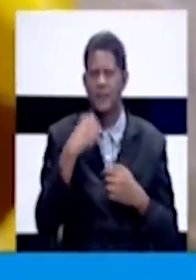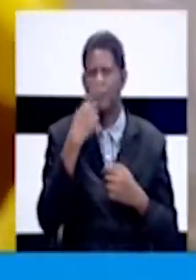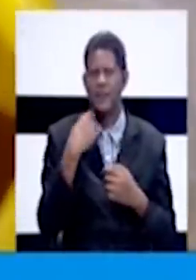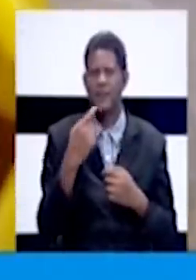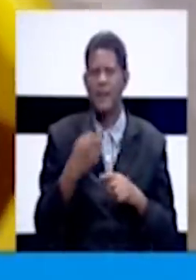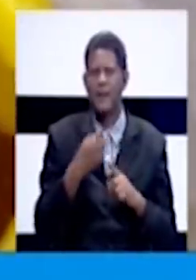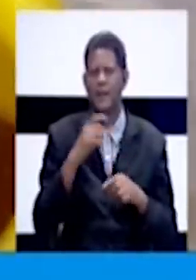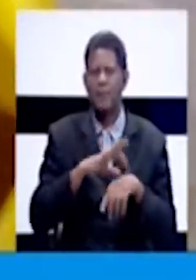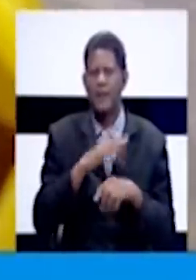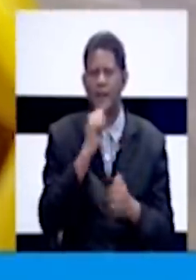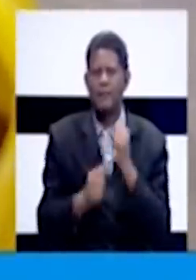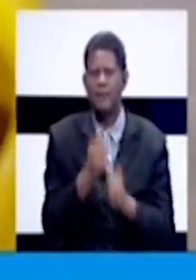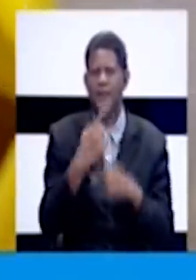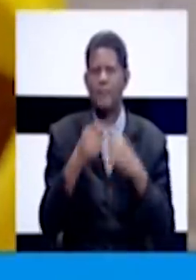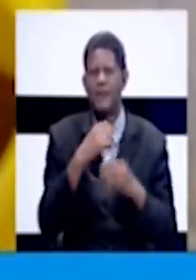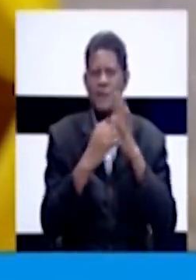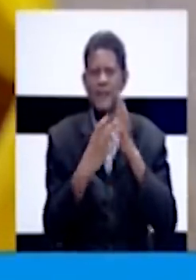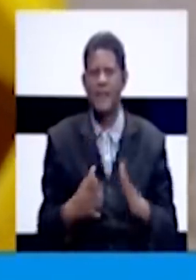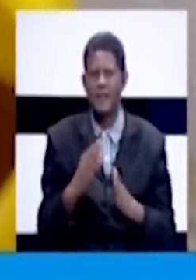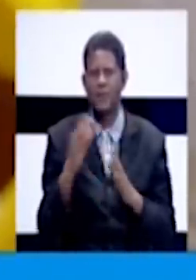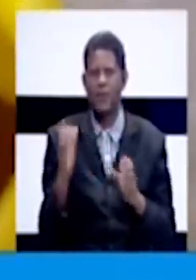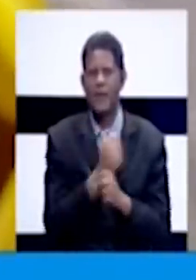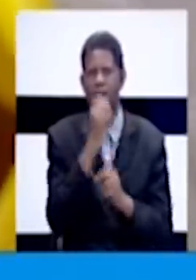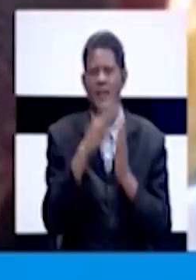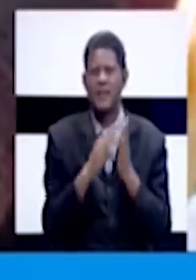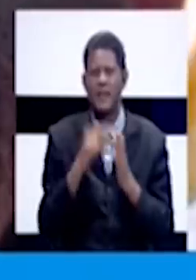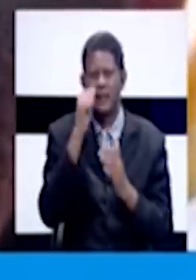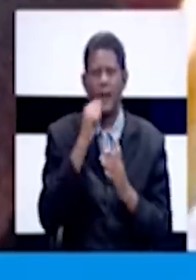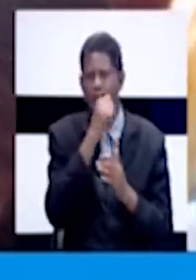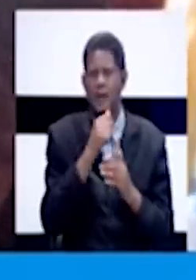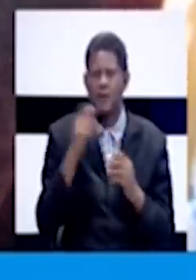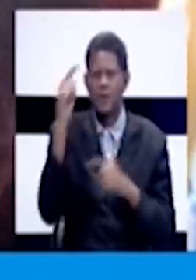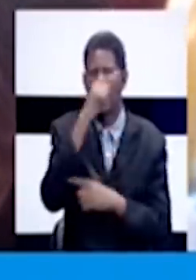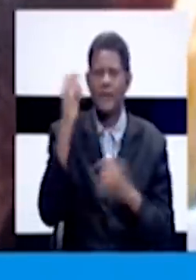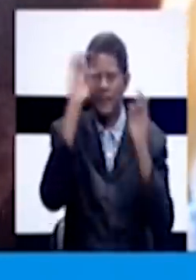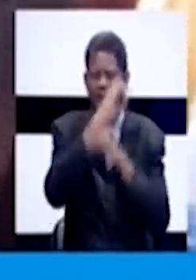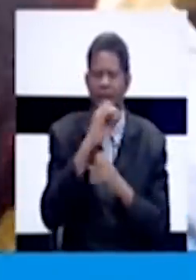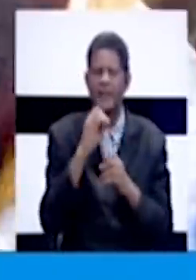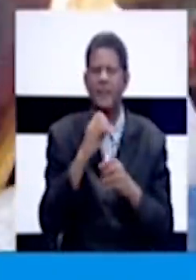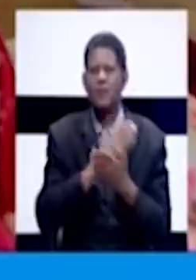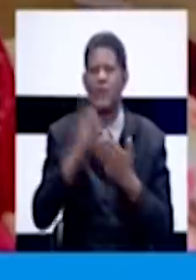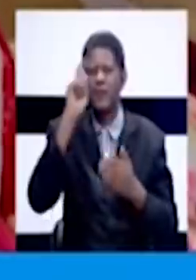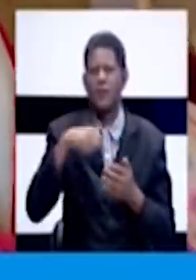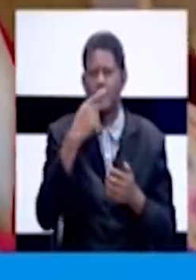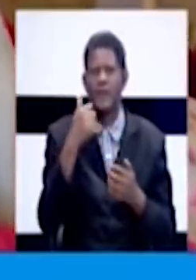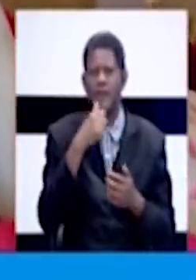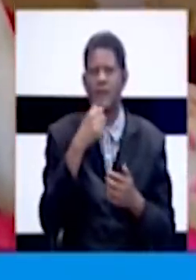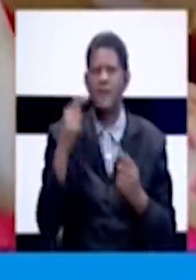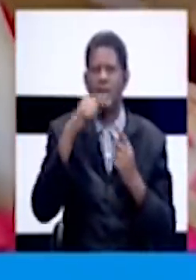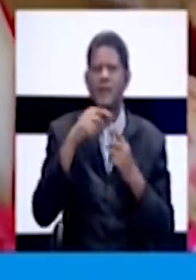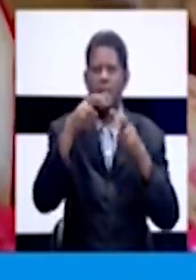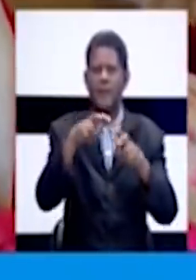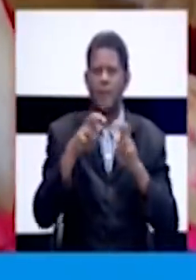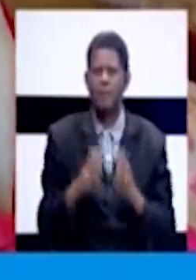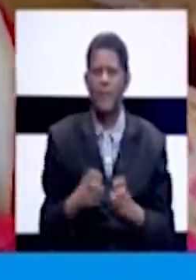كام مدرقز المدفع زمزه فاشتا وراري سرعة قوي بزيو عال حدار كوكر زقبوي زوالا تندق عنشتيو كساب قبعة مري